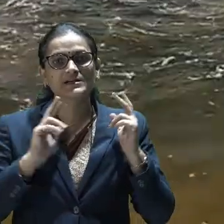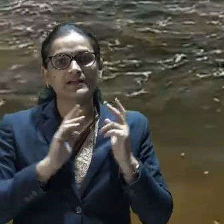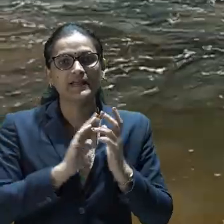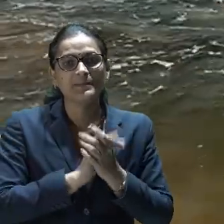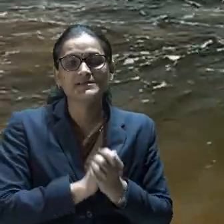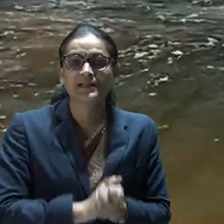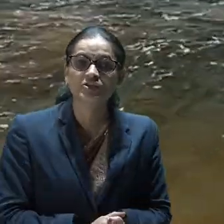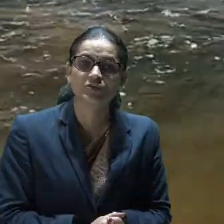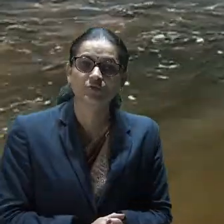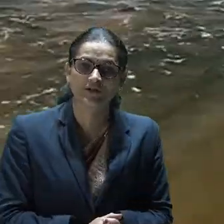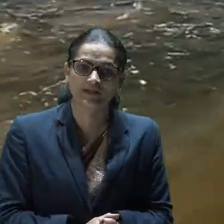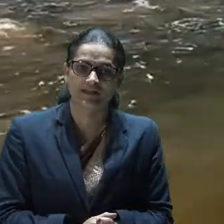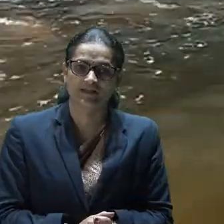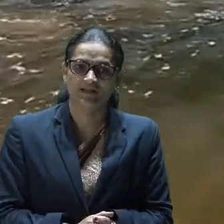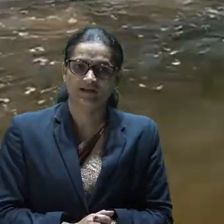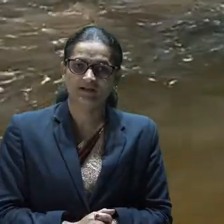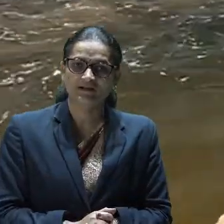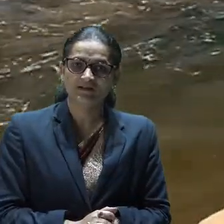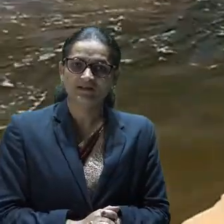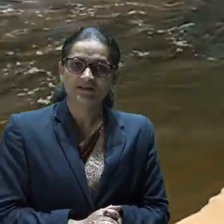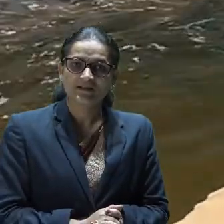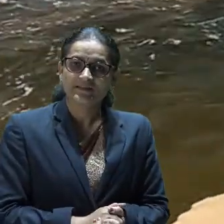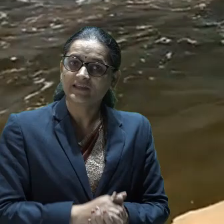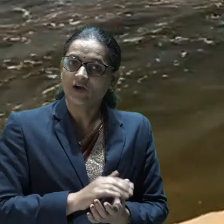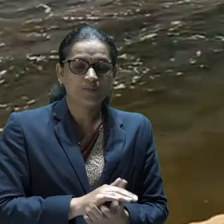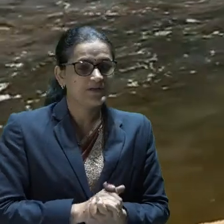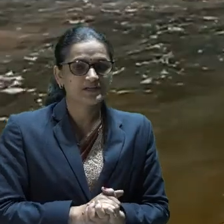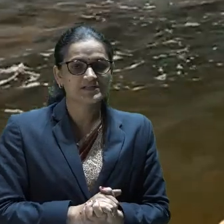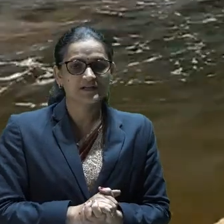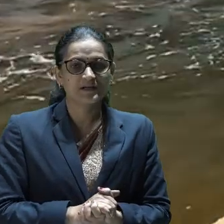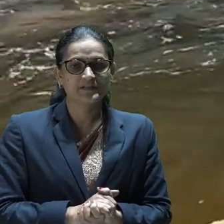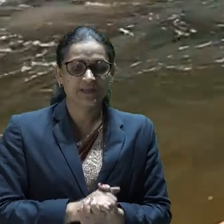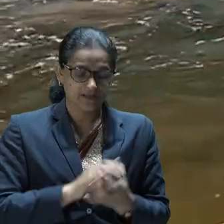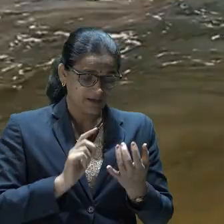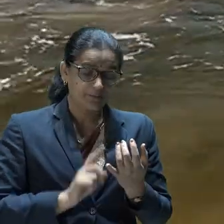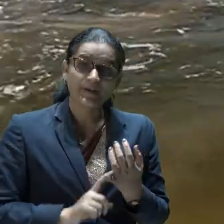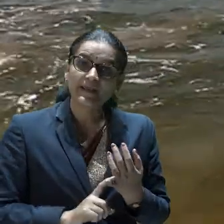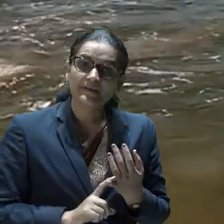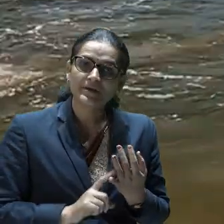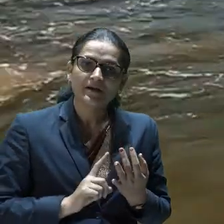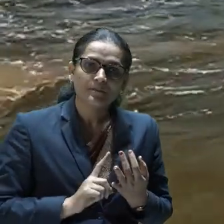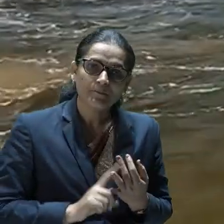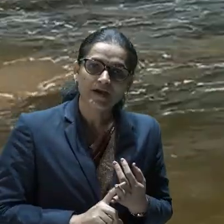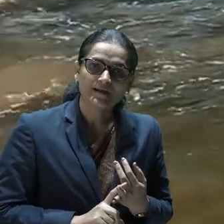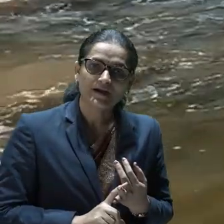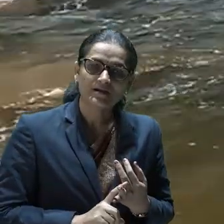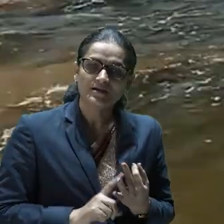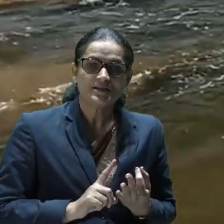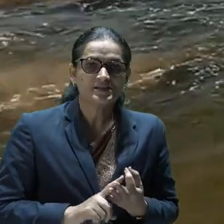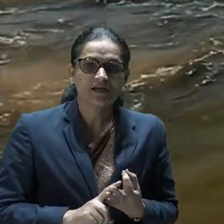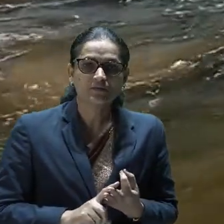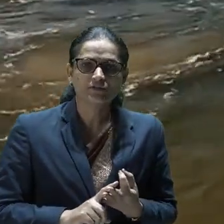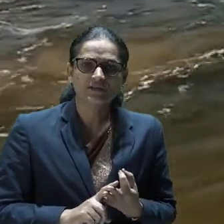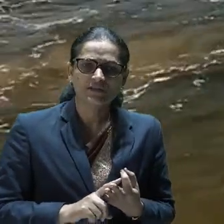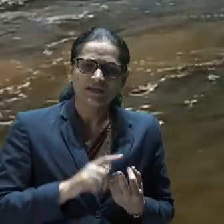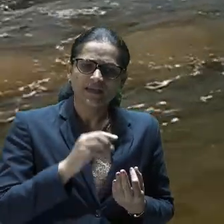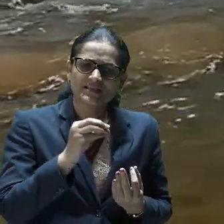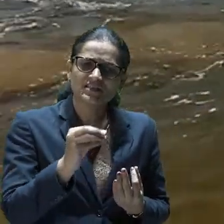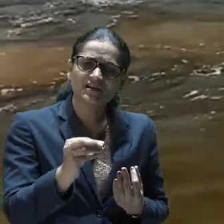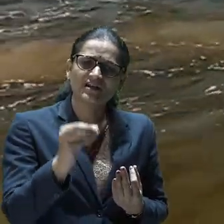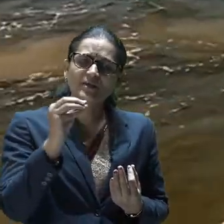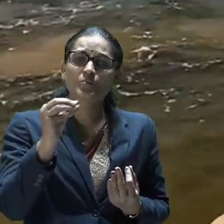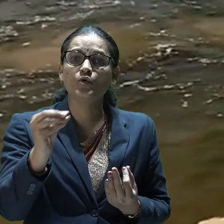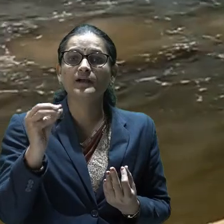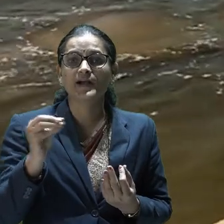स्वैर होऊनी नदीचे पळणे जगणे मजला शिकवून गेले। या धावपळीच्या जगामध्ये प्रेम, माया, सहानुभूती